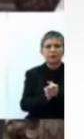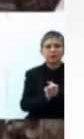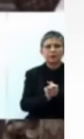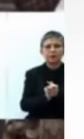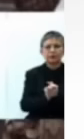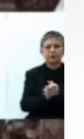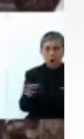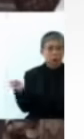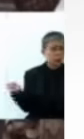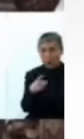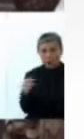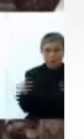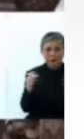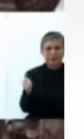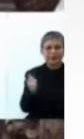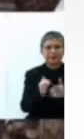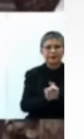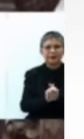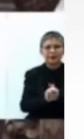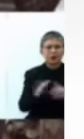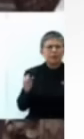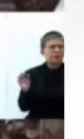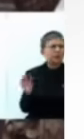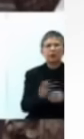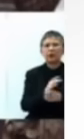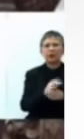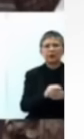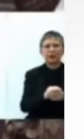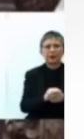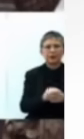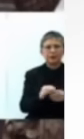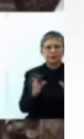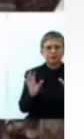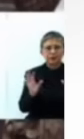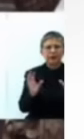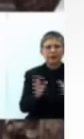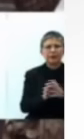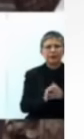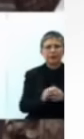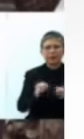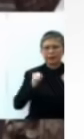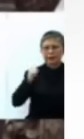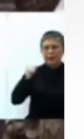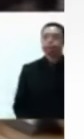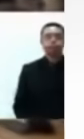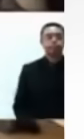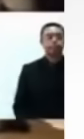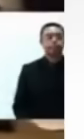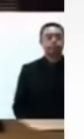26, karena pada saat itulah kemudian sikap-sikap PDI Perjuangan akan dirumuskan secara